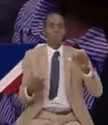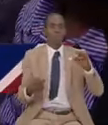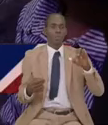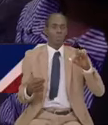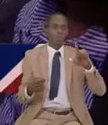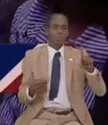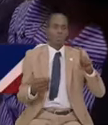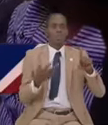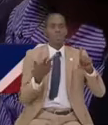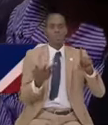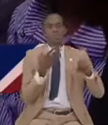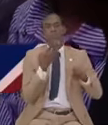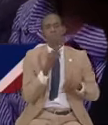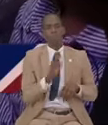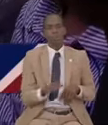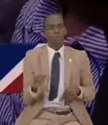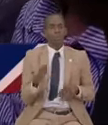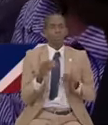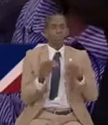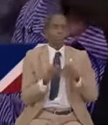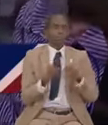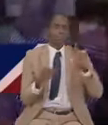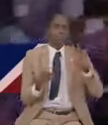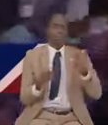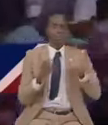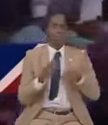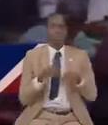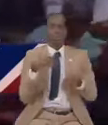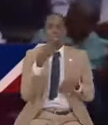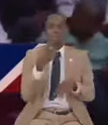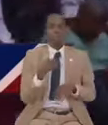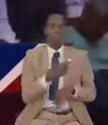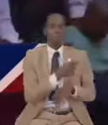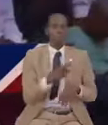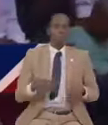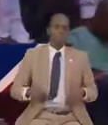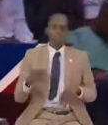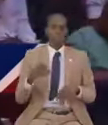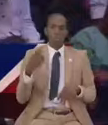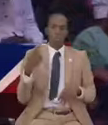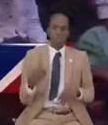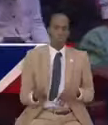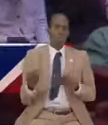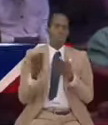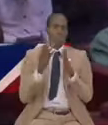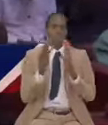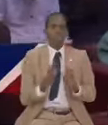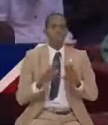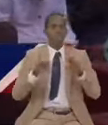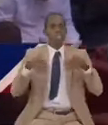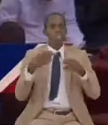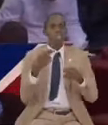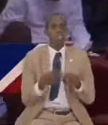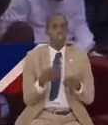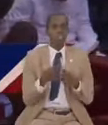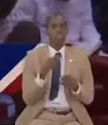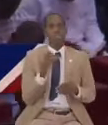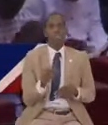Azaria verse cette dit le chef des eunuques leur donna des noms